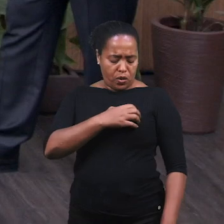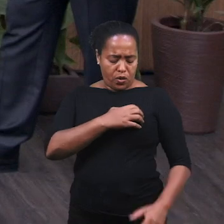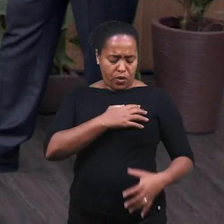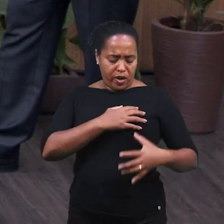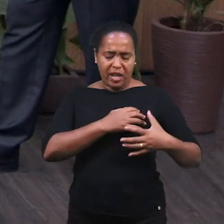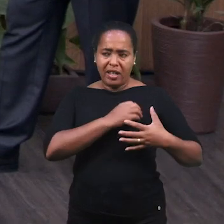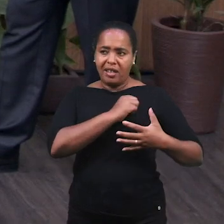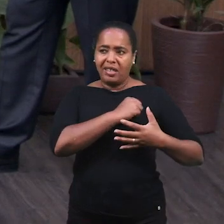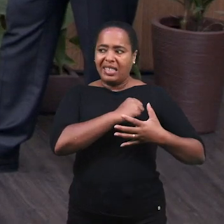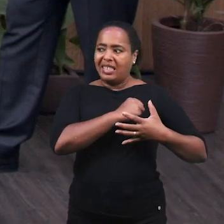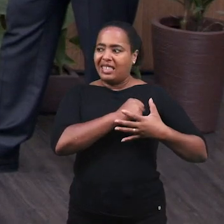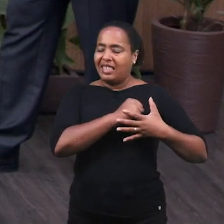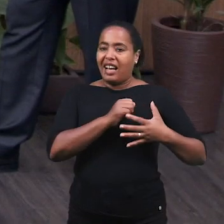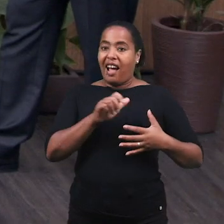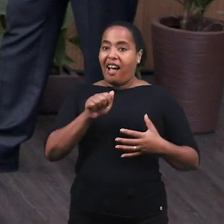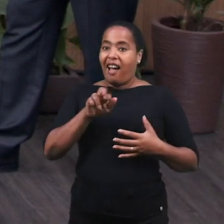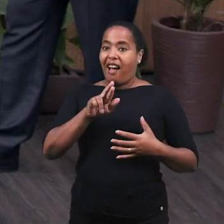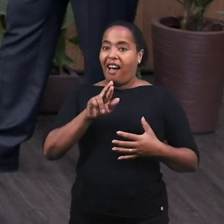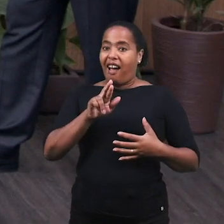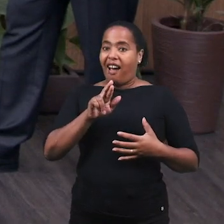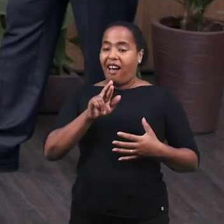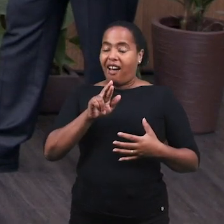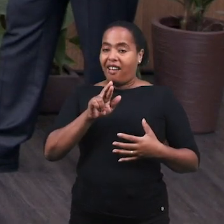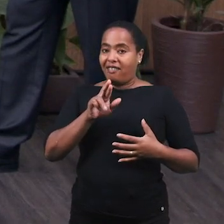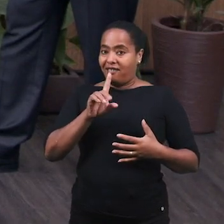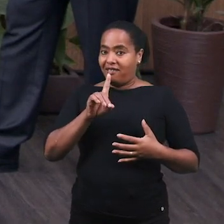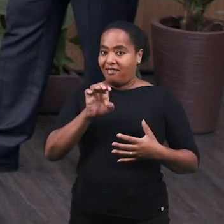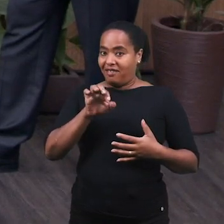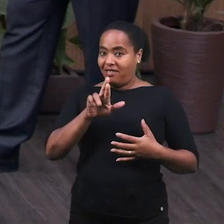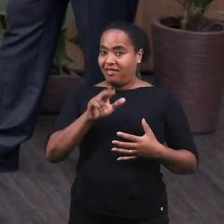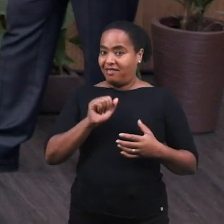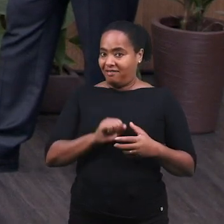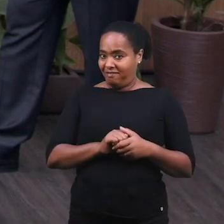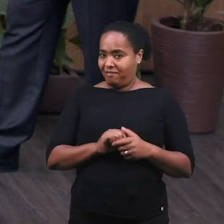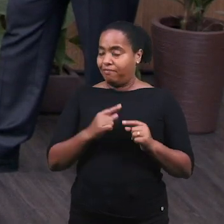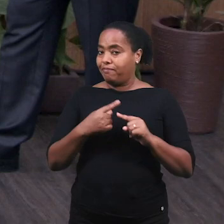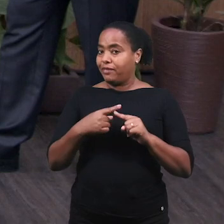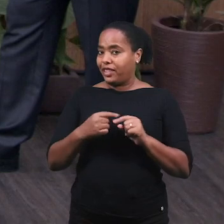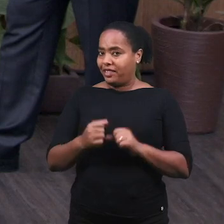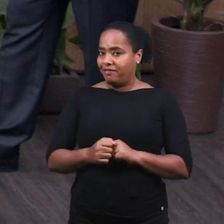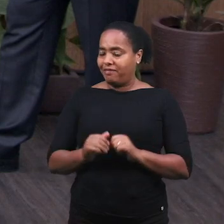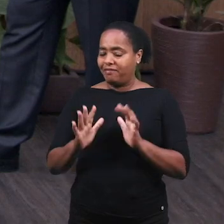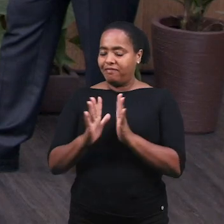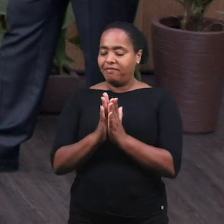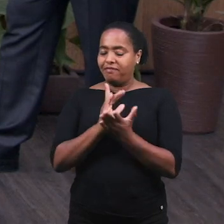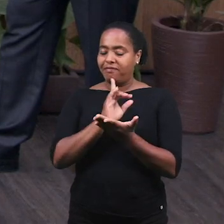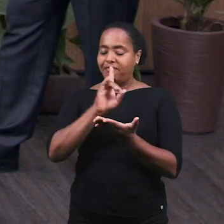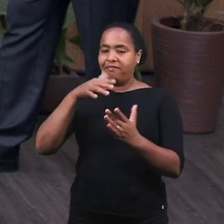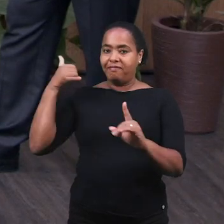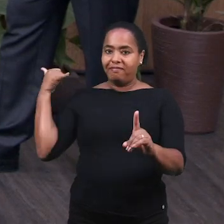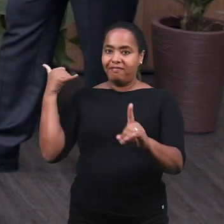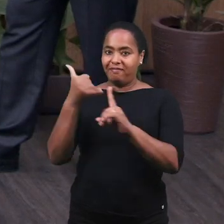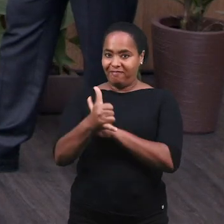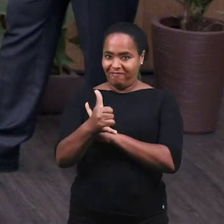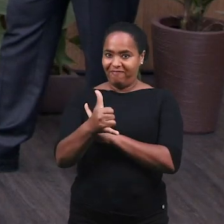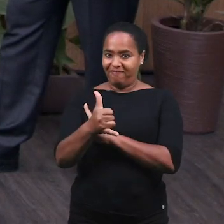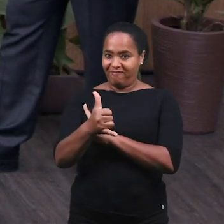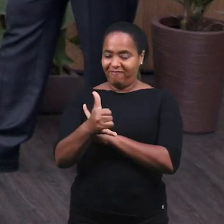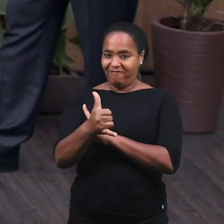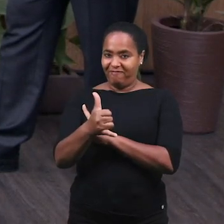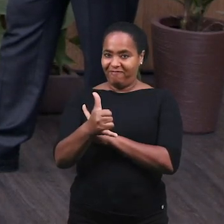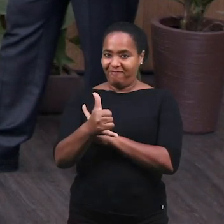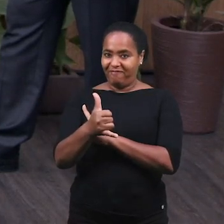Писание. И тогда их сердце начало гореть. Почему? Потому что Слово Божие было